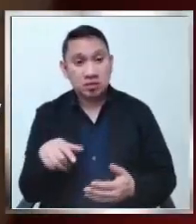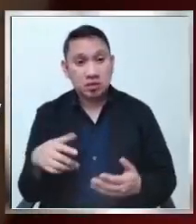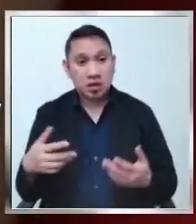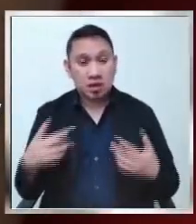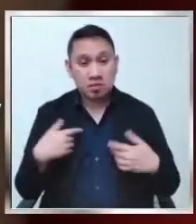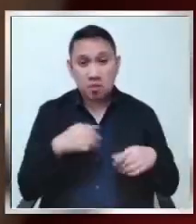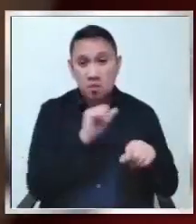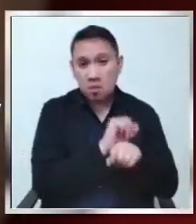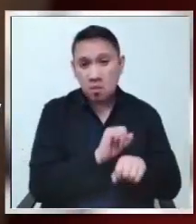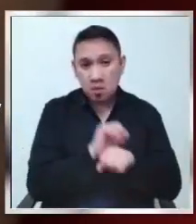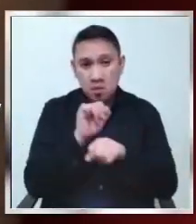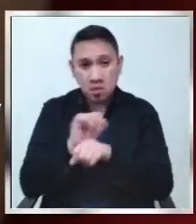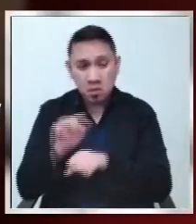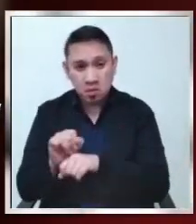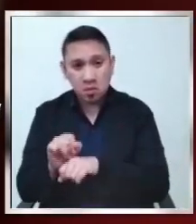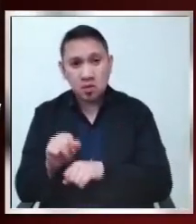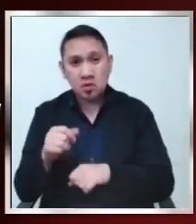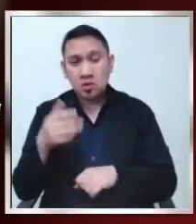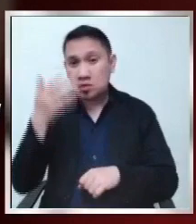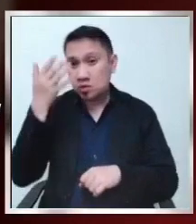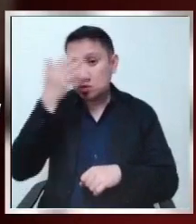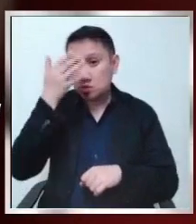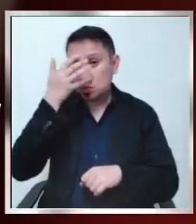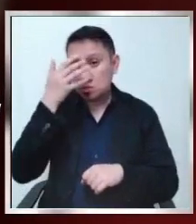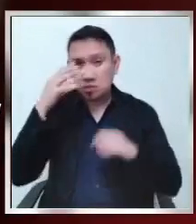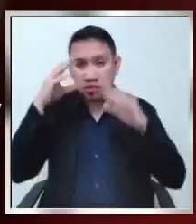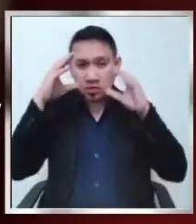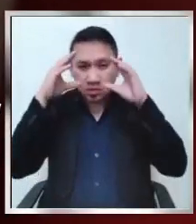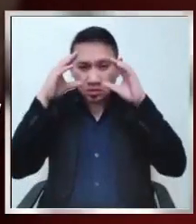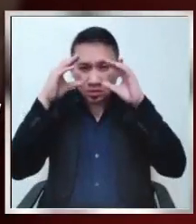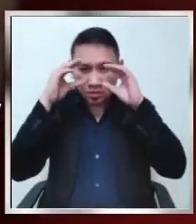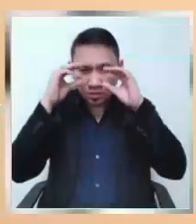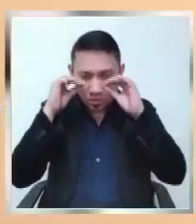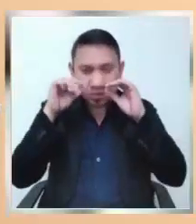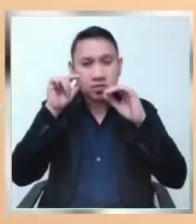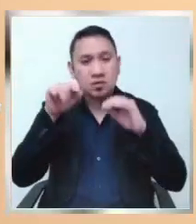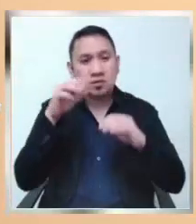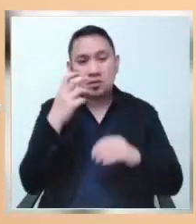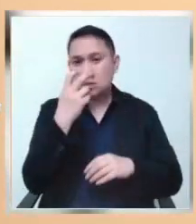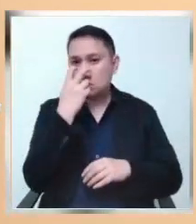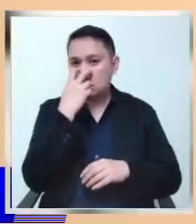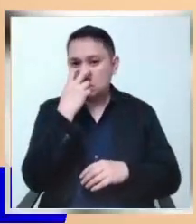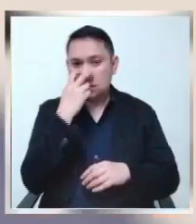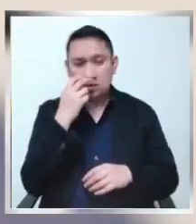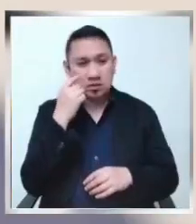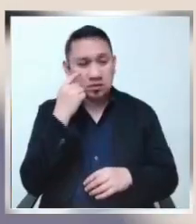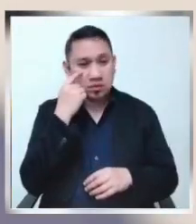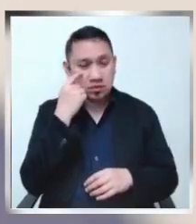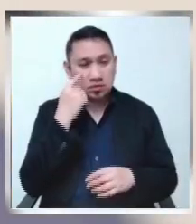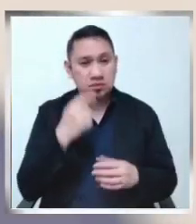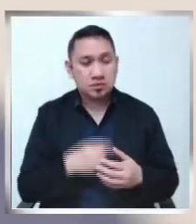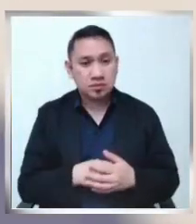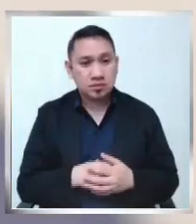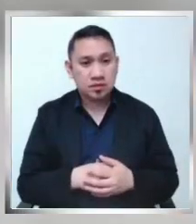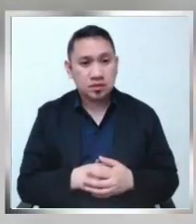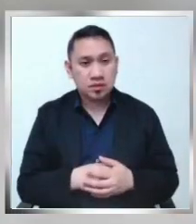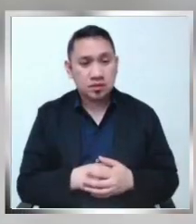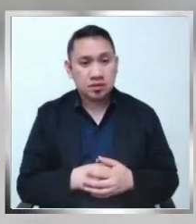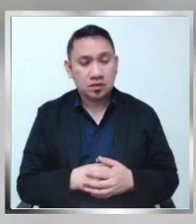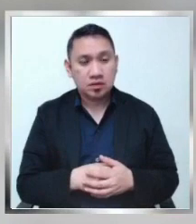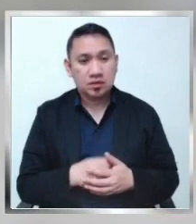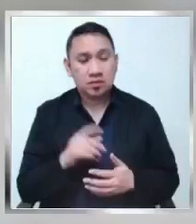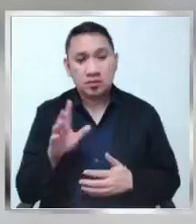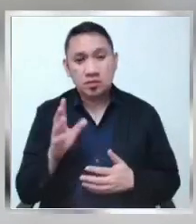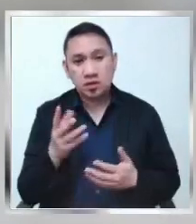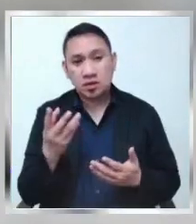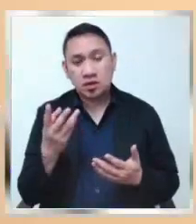unti-unting numo hanggang sa nabulag ang kanyang kanang mata naghati-hati kami sa anim na bayan ano kami